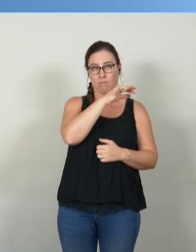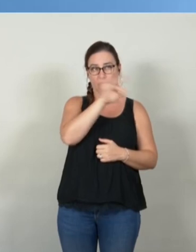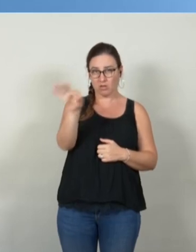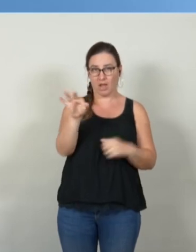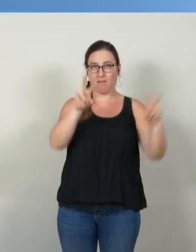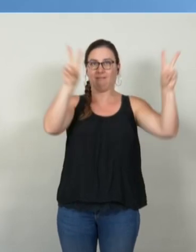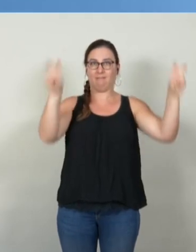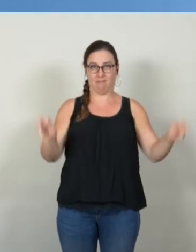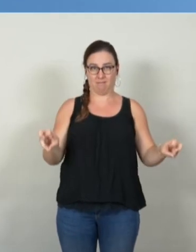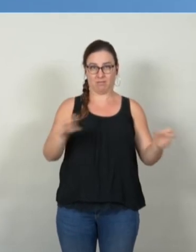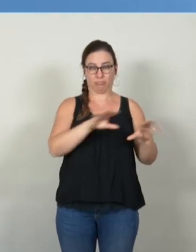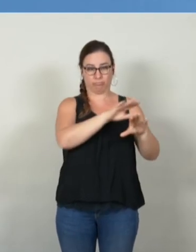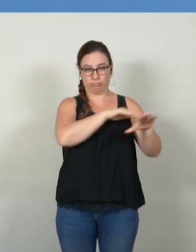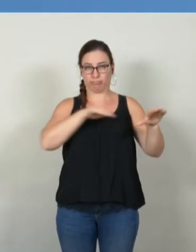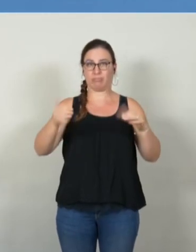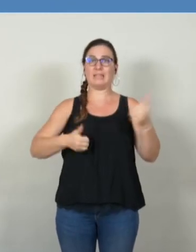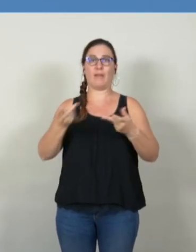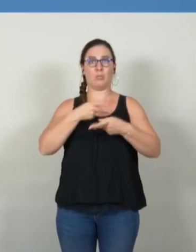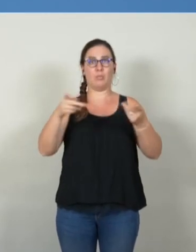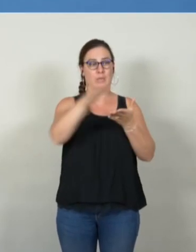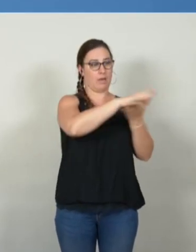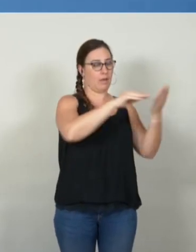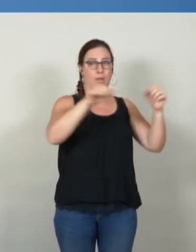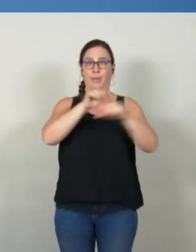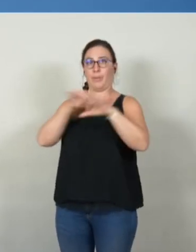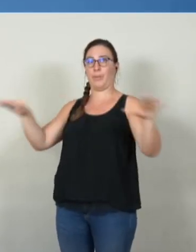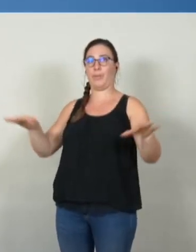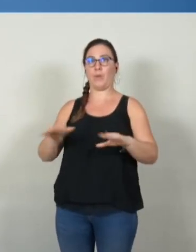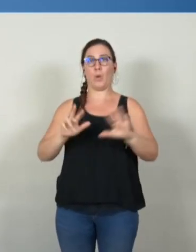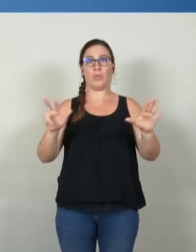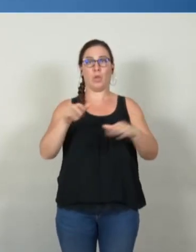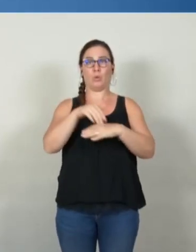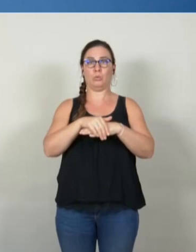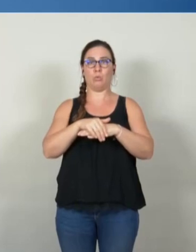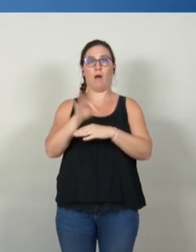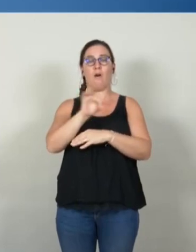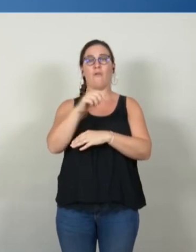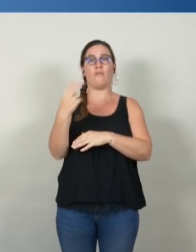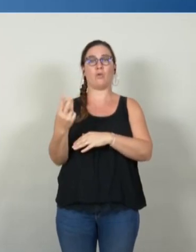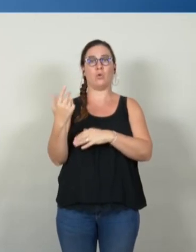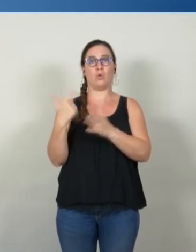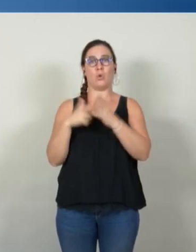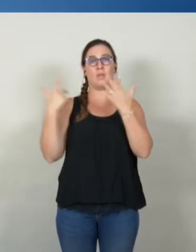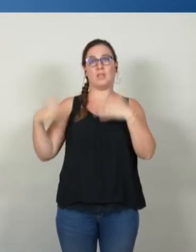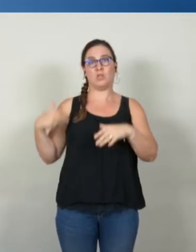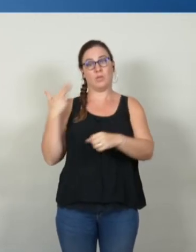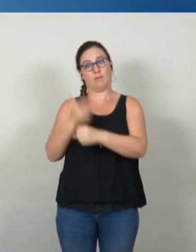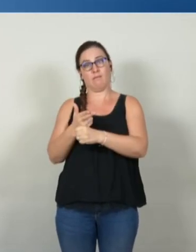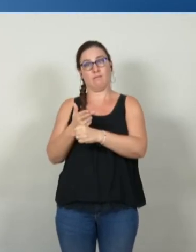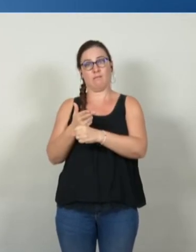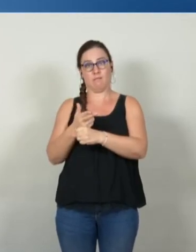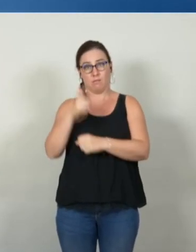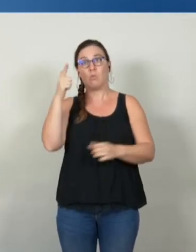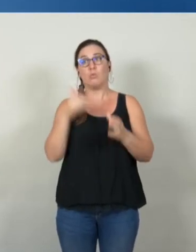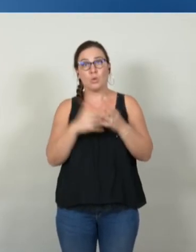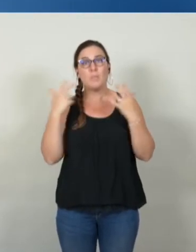popularisé sur le service public au 20 heures par France 2 en 2018 je dis bien en 2018